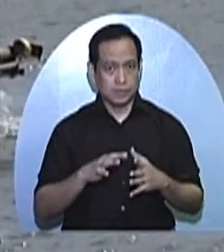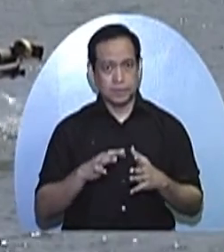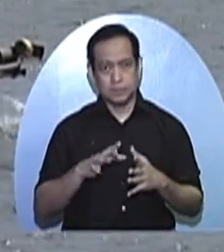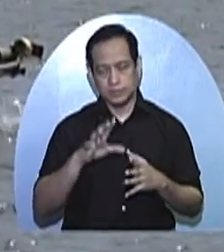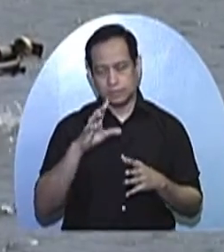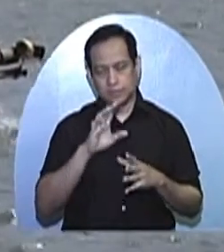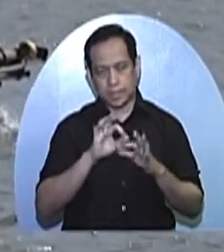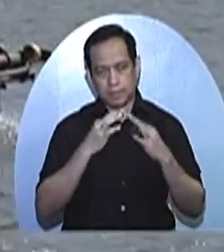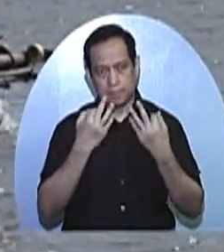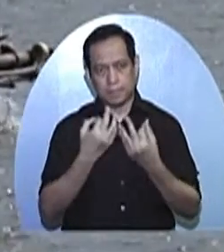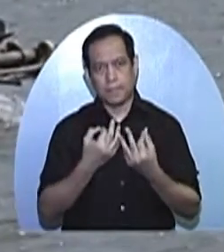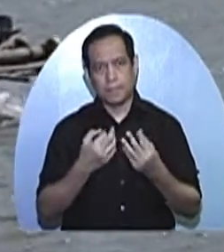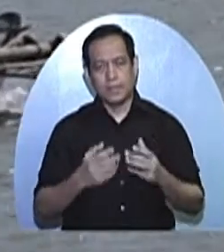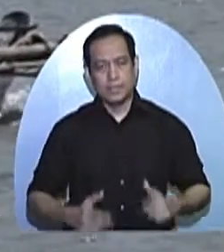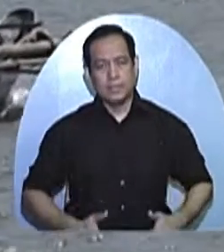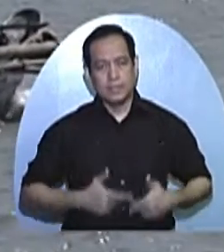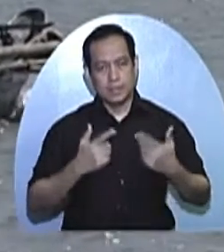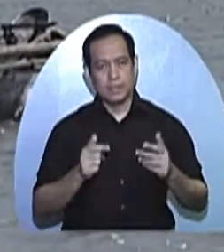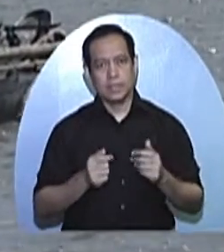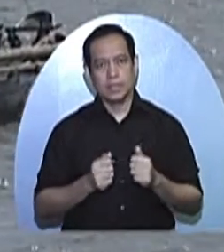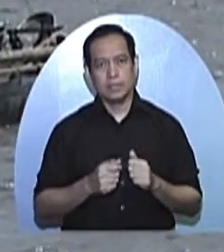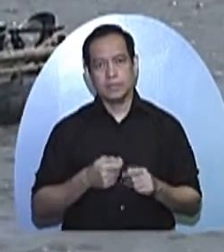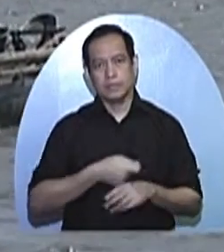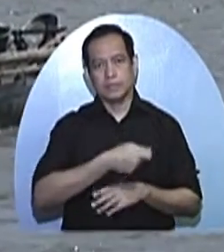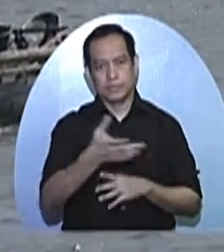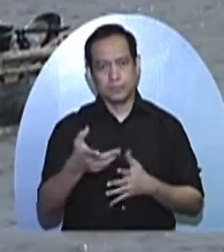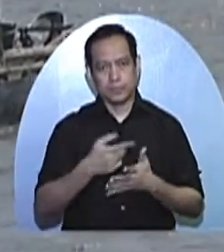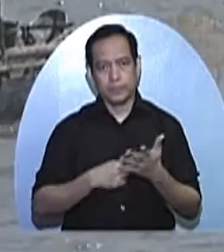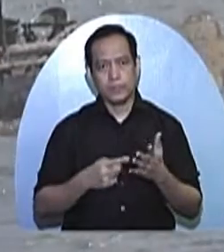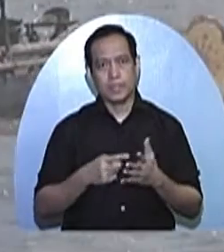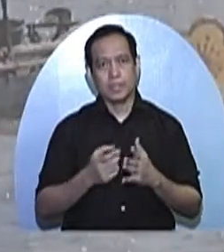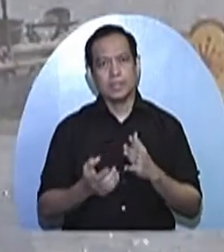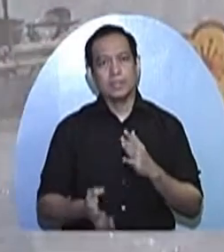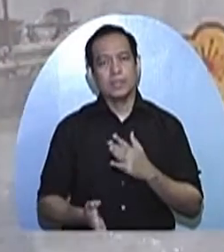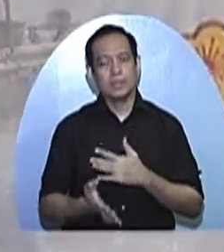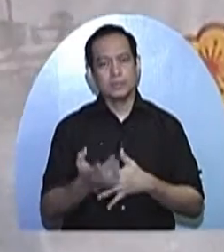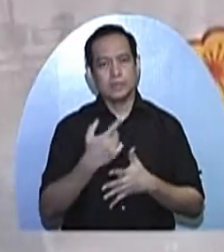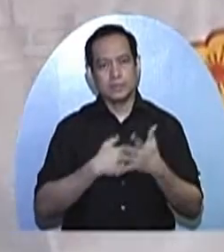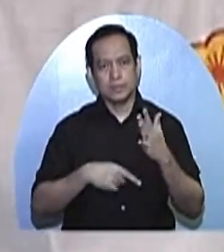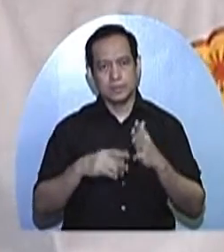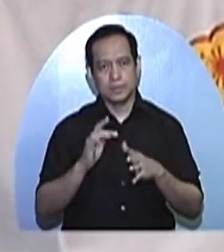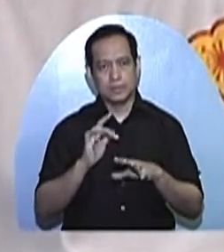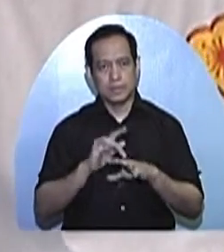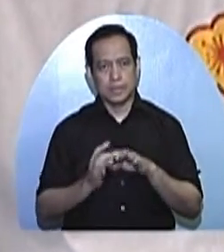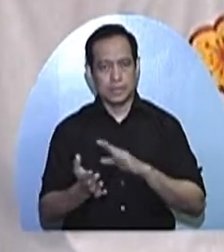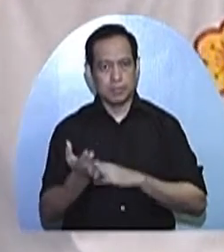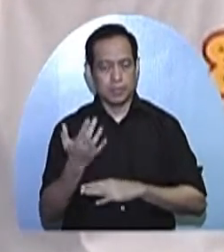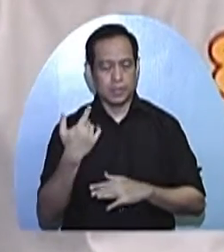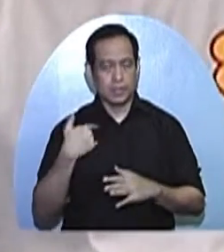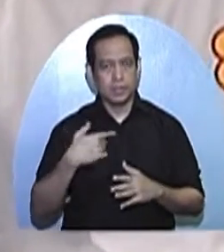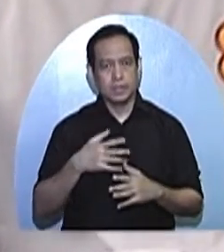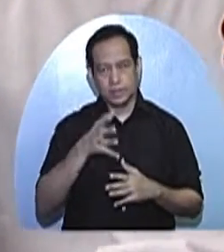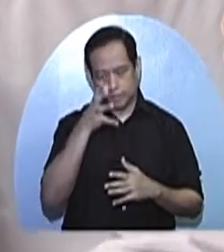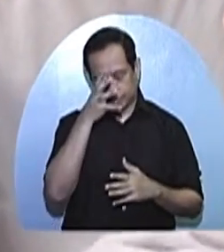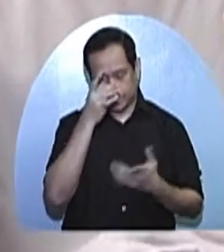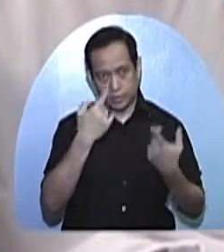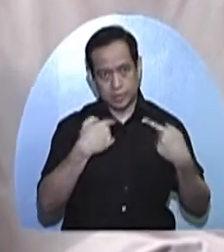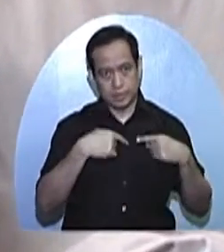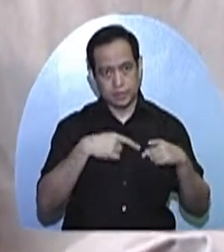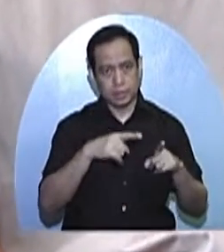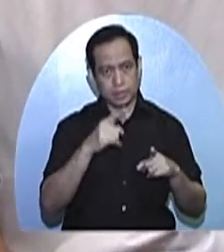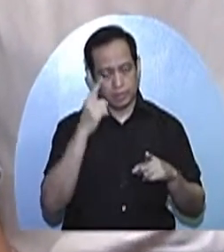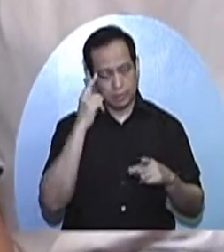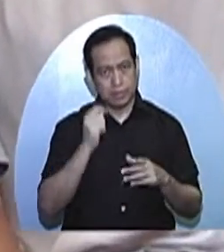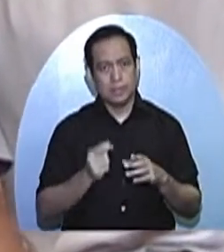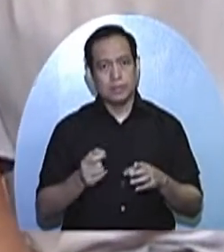Ryan. Madaling araw pa lang, pumapalaot na ang amang si Randy para may pamtawid. Gutom sila ng kanyang asawa at mga